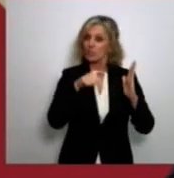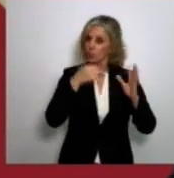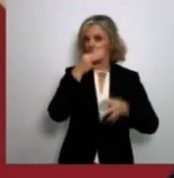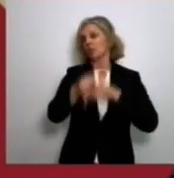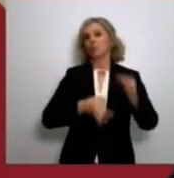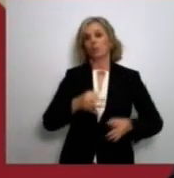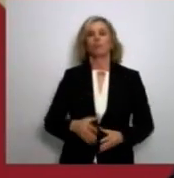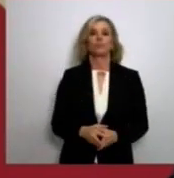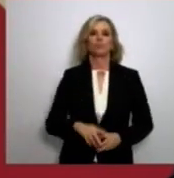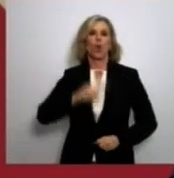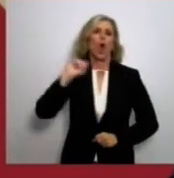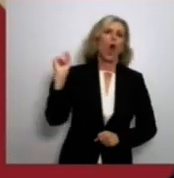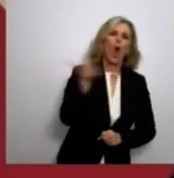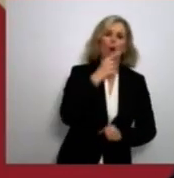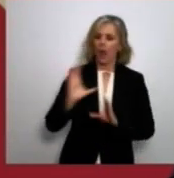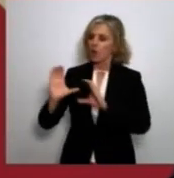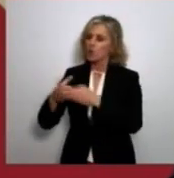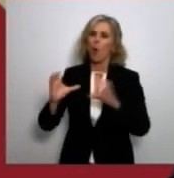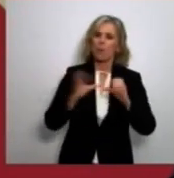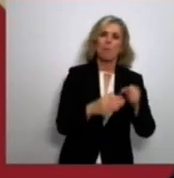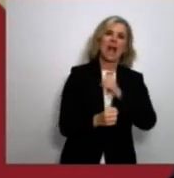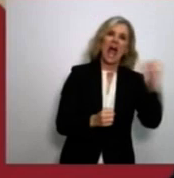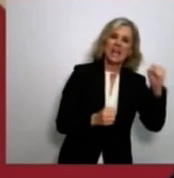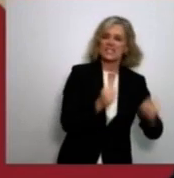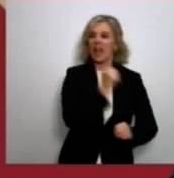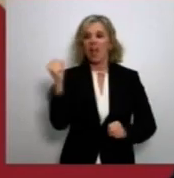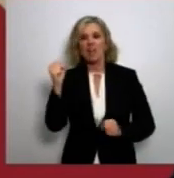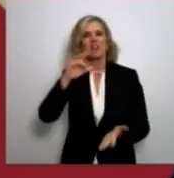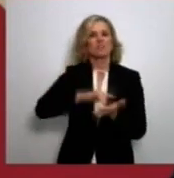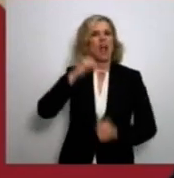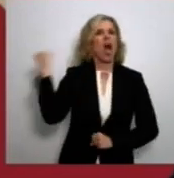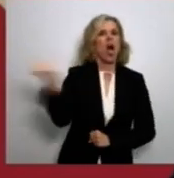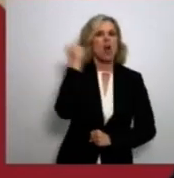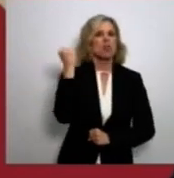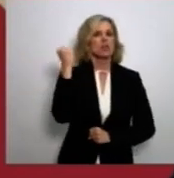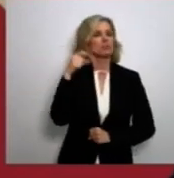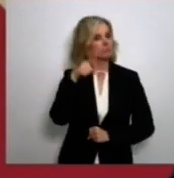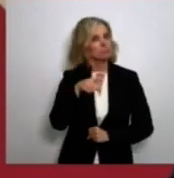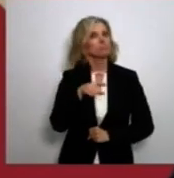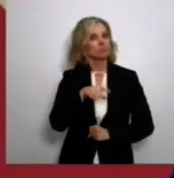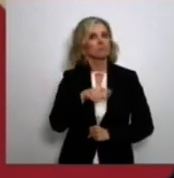Τα κόμματα, όλα τα κόμματα, αριστερά, δεξιά, κεντρώα, οι εθνικιστές, έτσι,